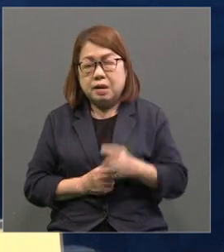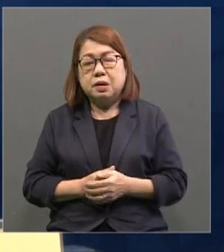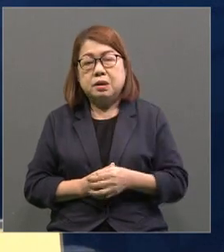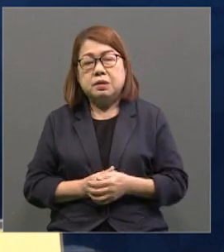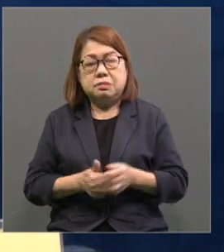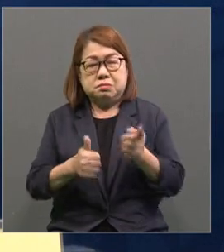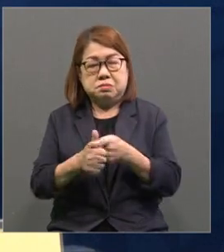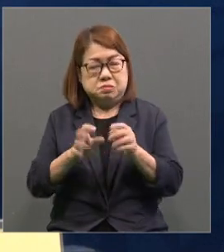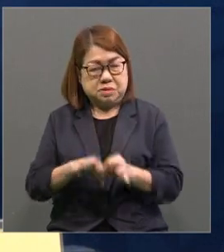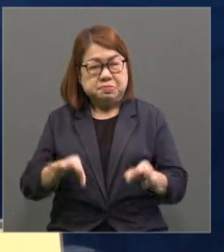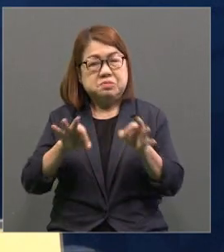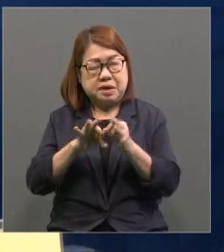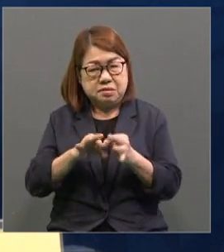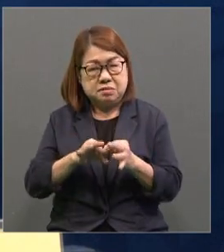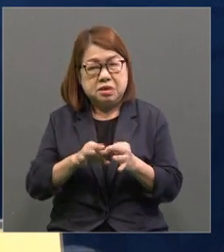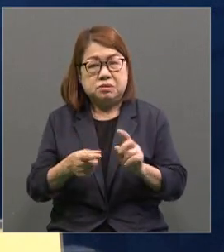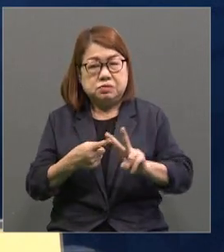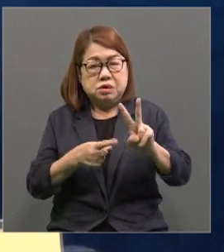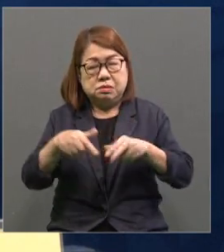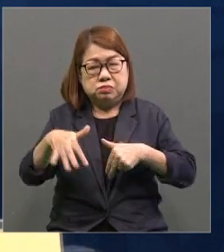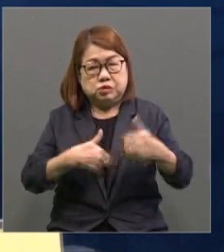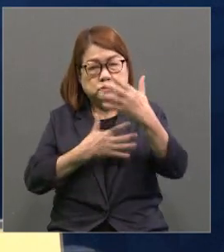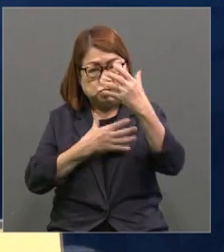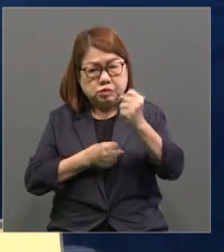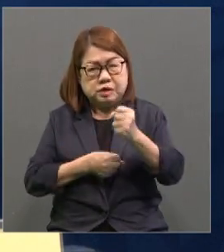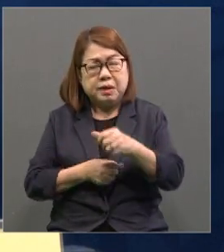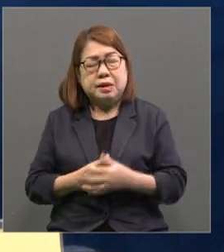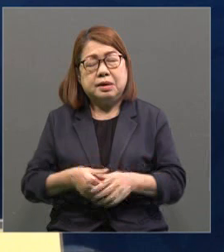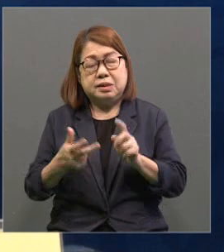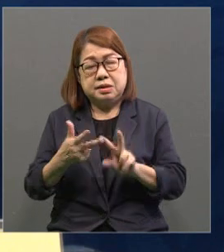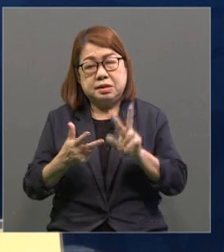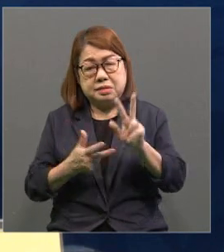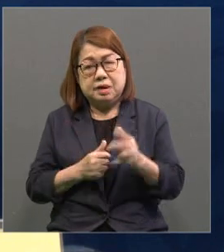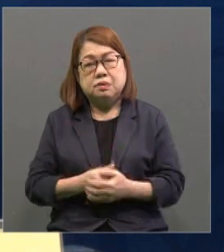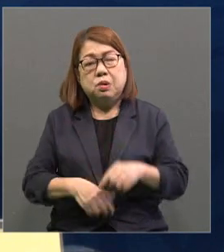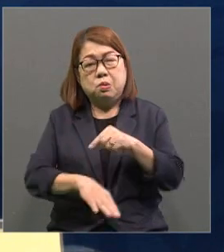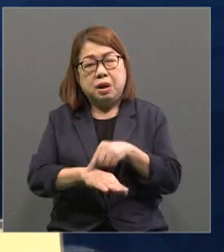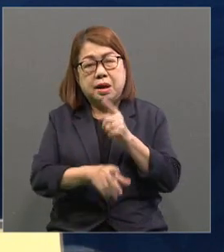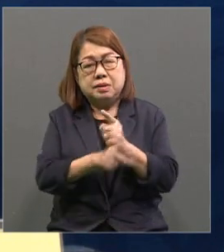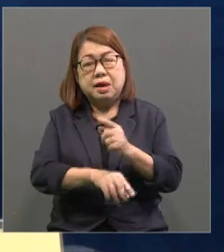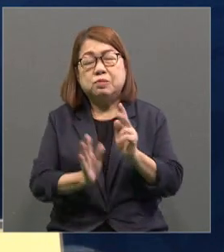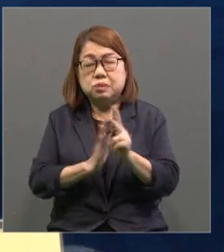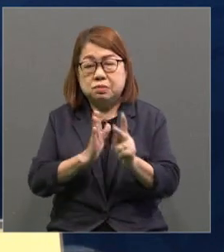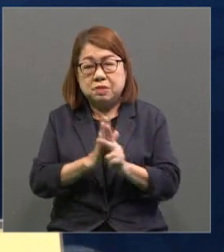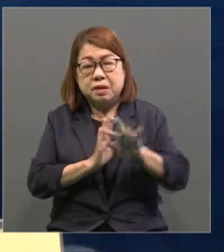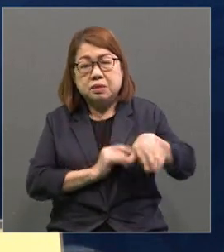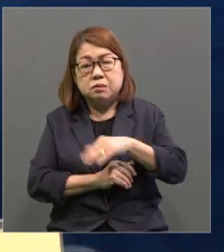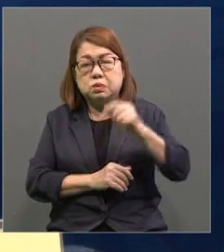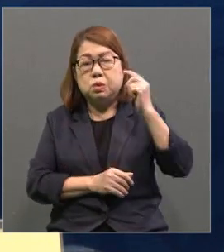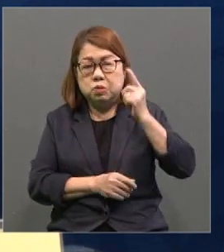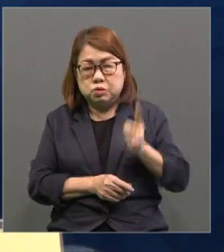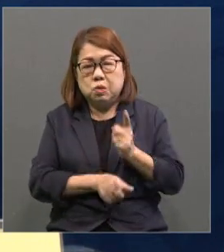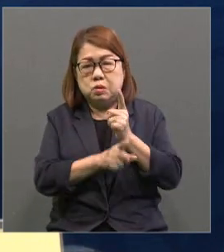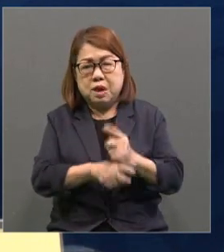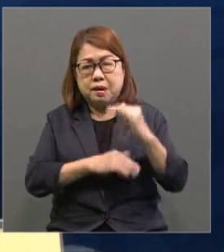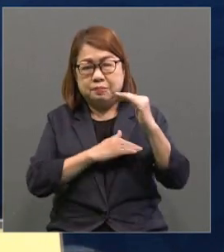นี้เป็นคดีสำคัญ 2. พี่น้องประชาชนให้ความสนใจ 3. กรอบระยะเวลาตามกฎหมายทุกคนตระหนักว่าจะต้องดำเนินการแล้วเสร็